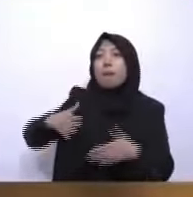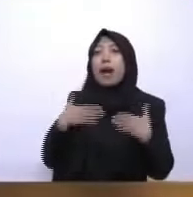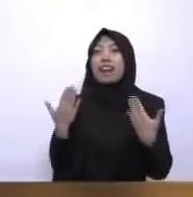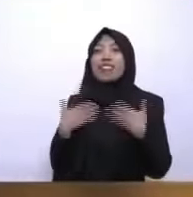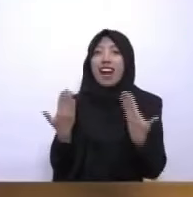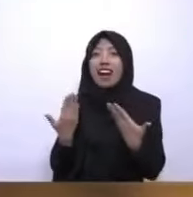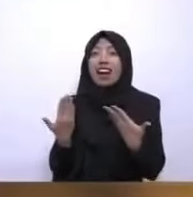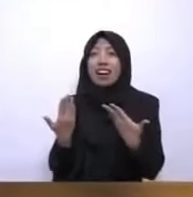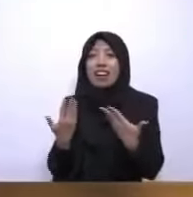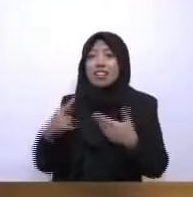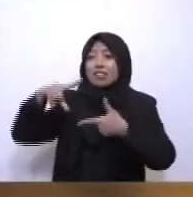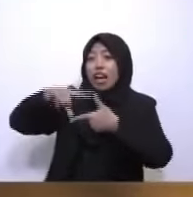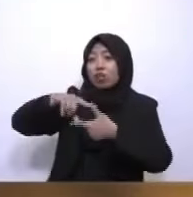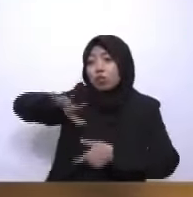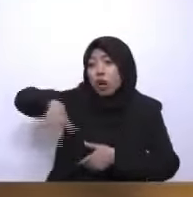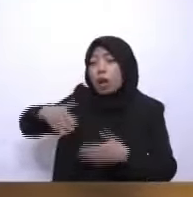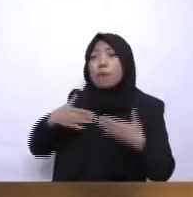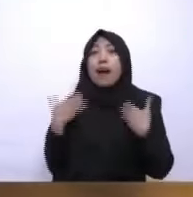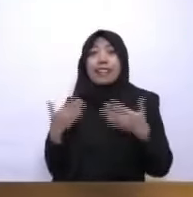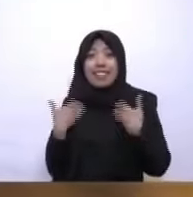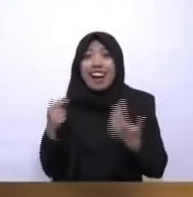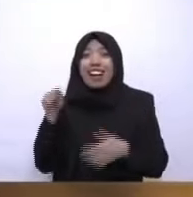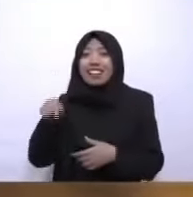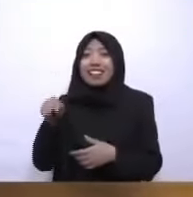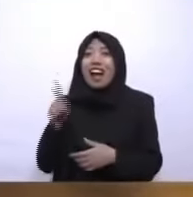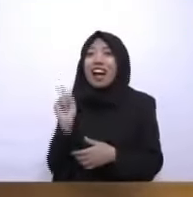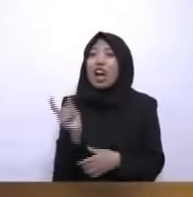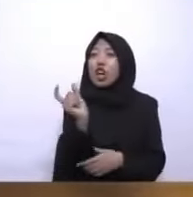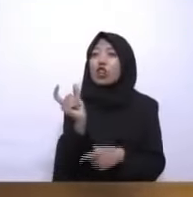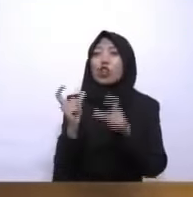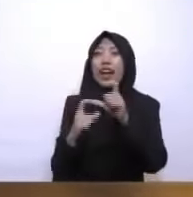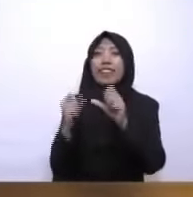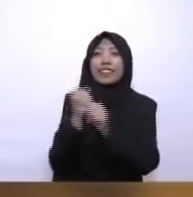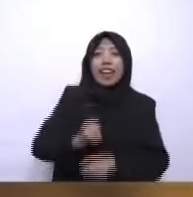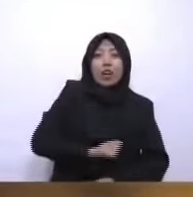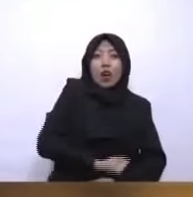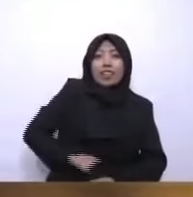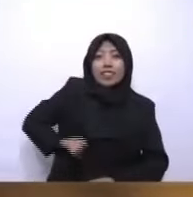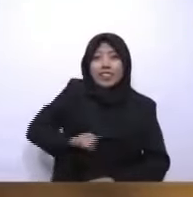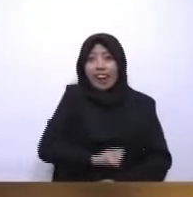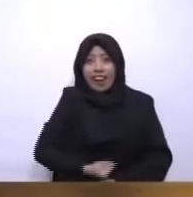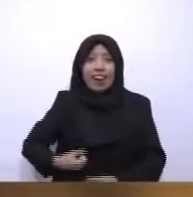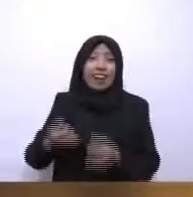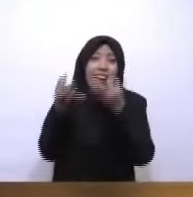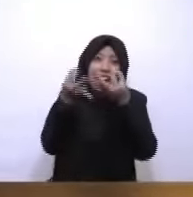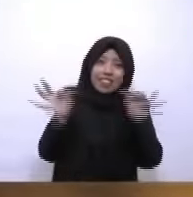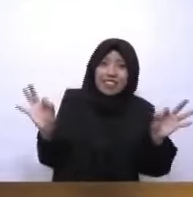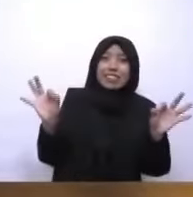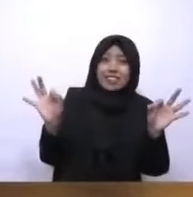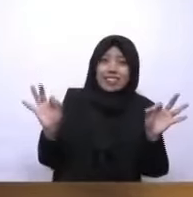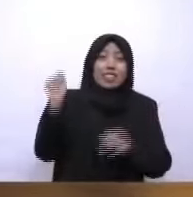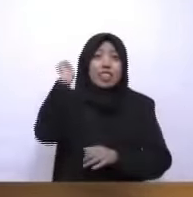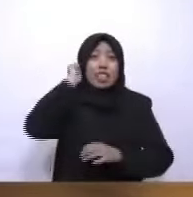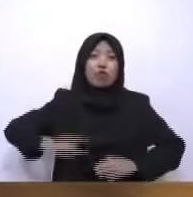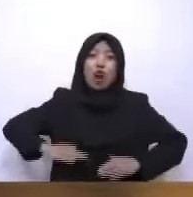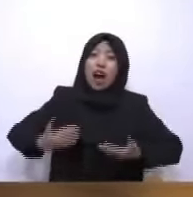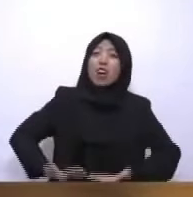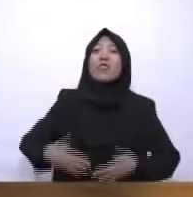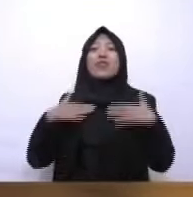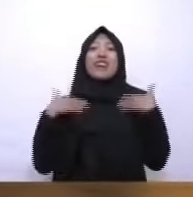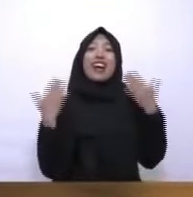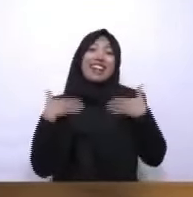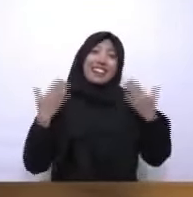ini akan ada USG gratis untuk ibu hamil sehingga ibu-ibu hamil merasa